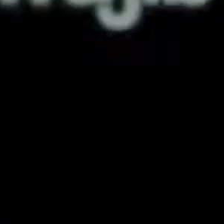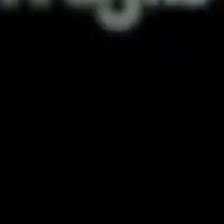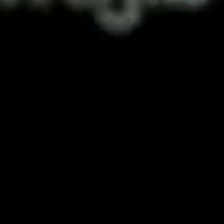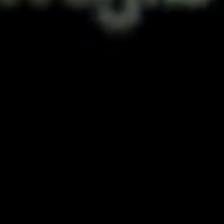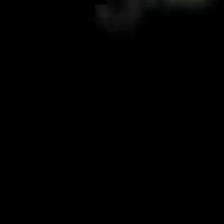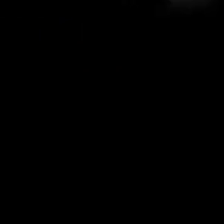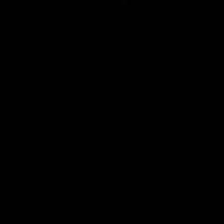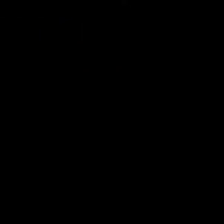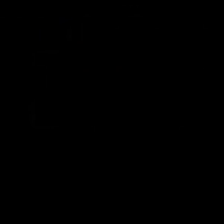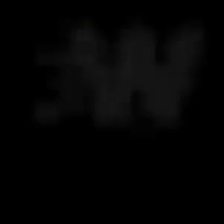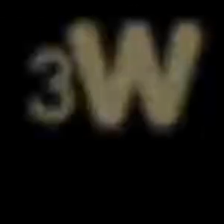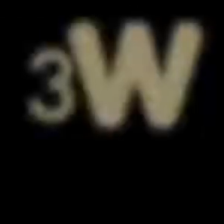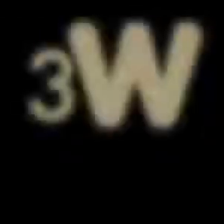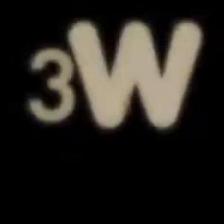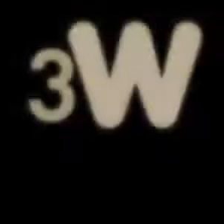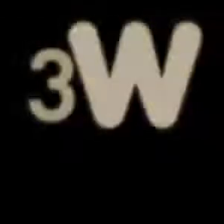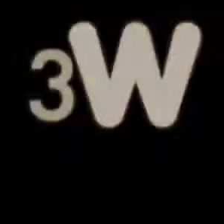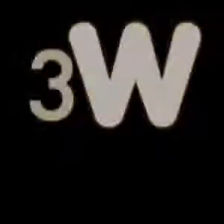Terima kasih.